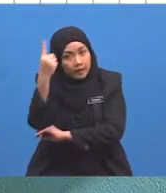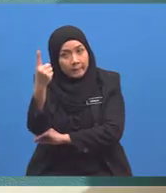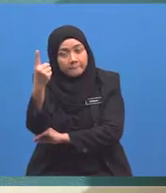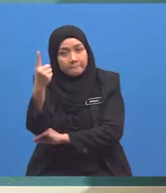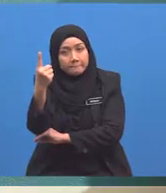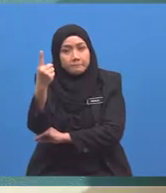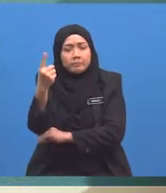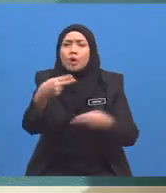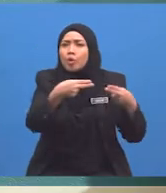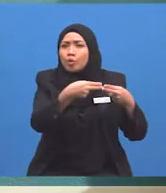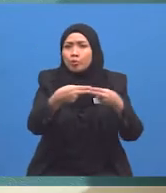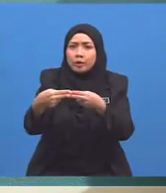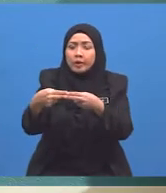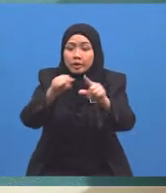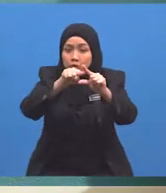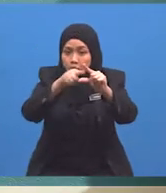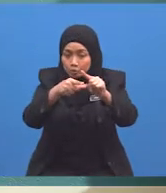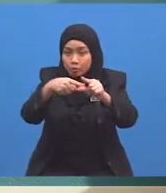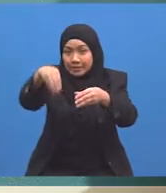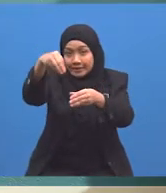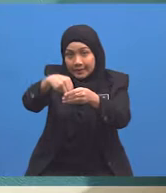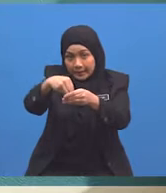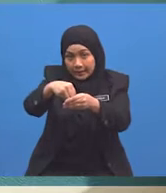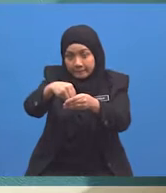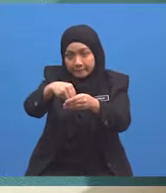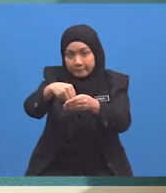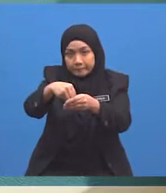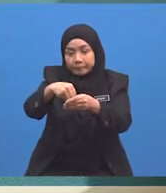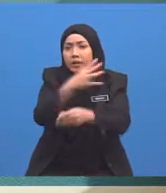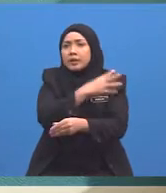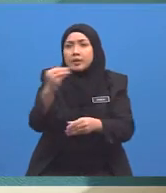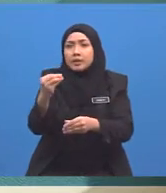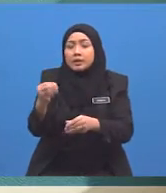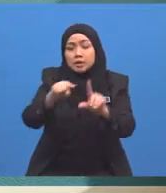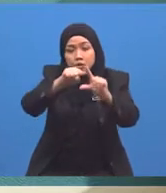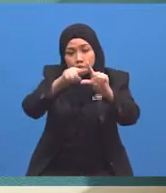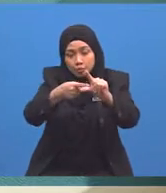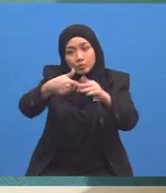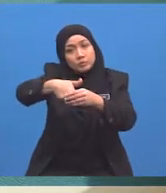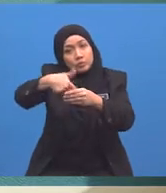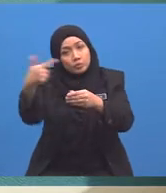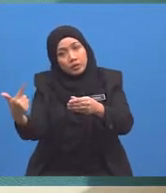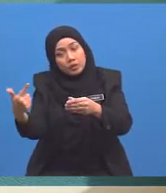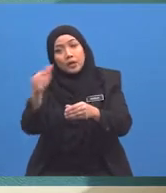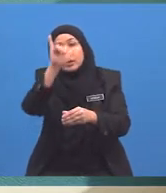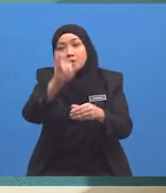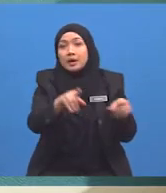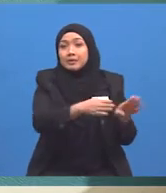adalah hubungan sudut pedalaman dan sudut peluaran yang